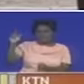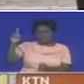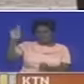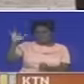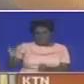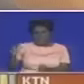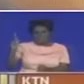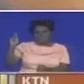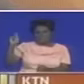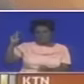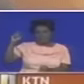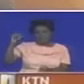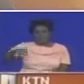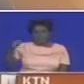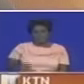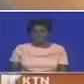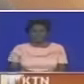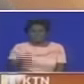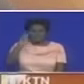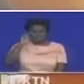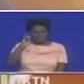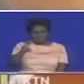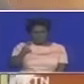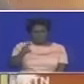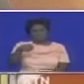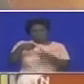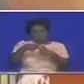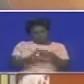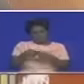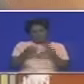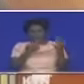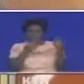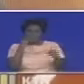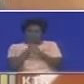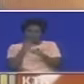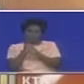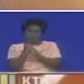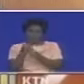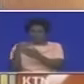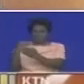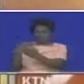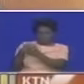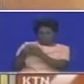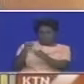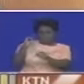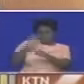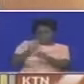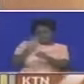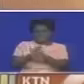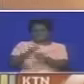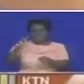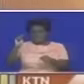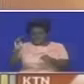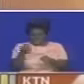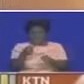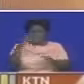Leo. Naam, basi mtazamaji, tarajia mashine hiyo itatengenezwa, manake Wakenya wengi huwa utegemea zao linalotoka